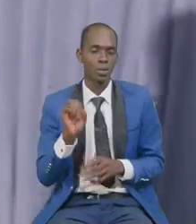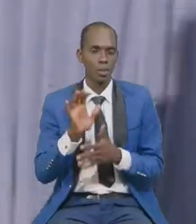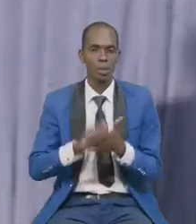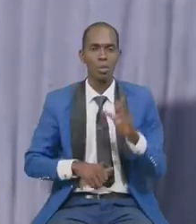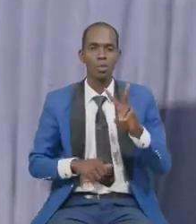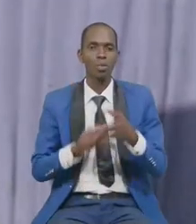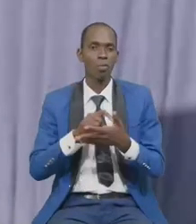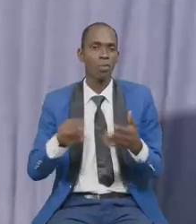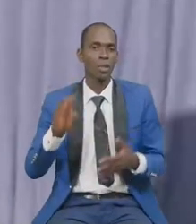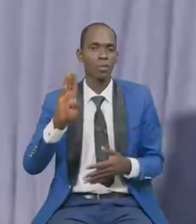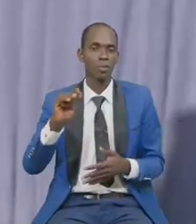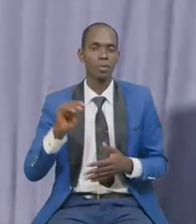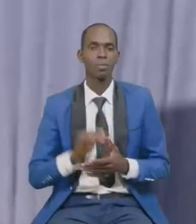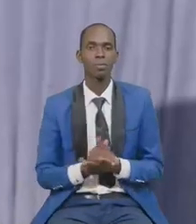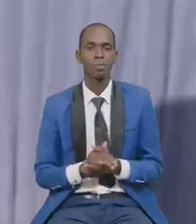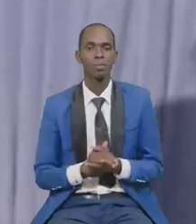14.